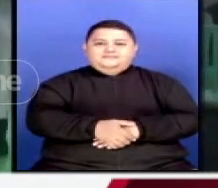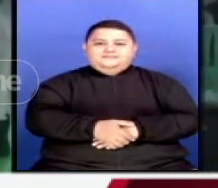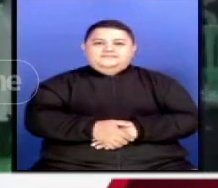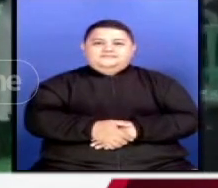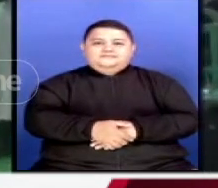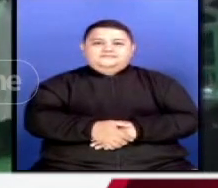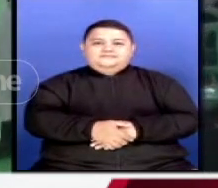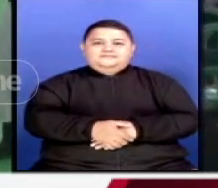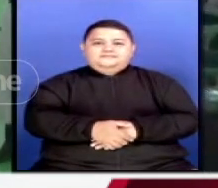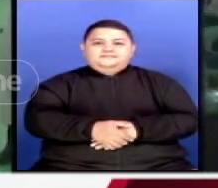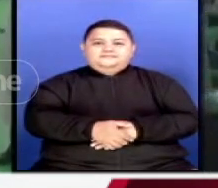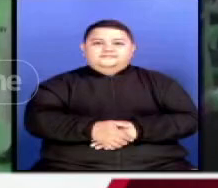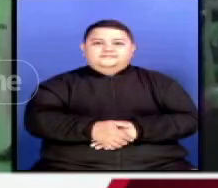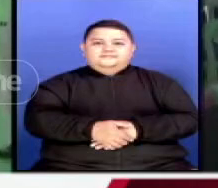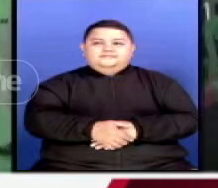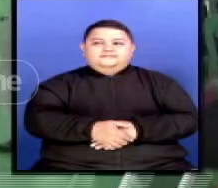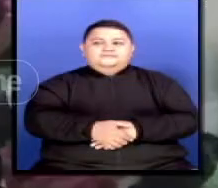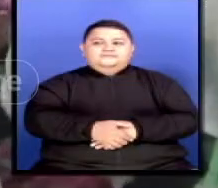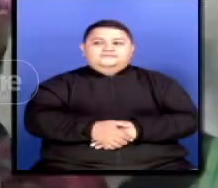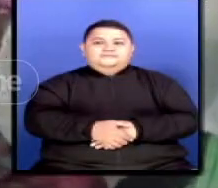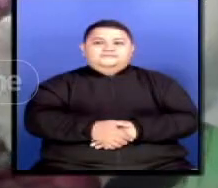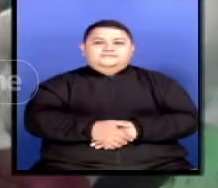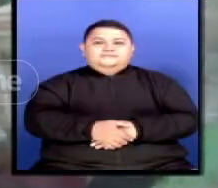Ranggalawe, TV One mengabarkan.